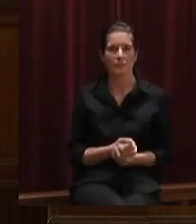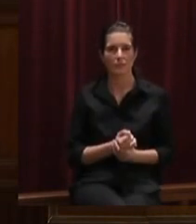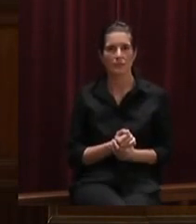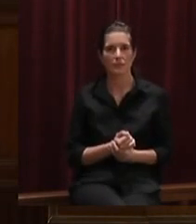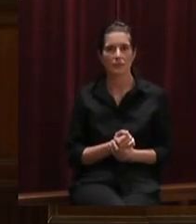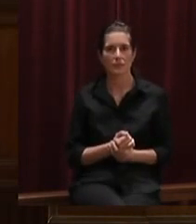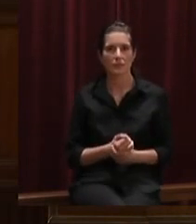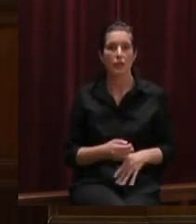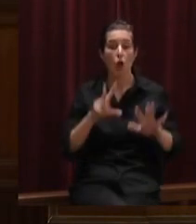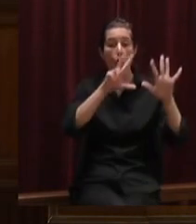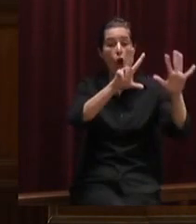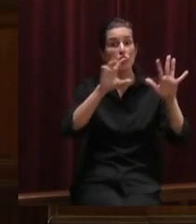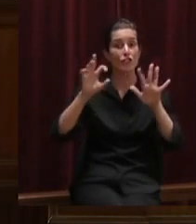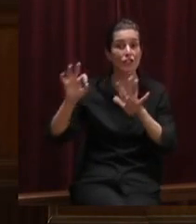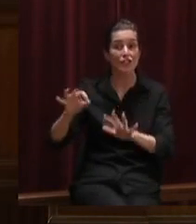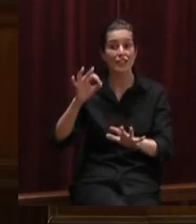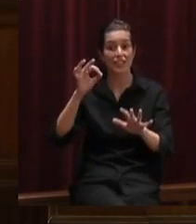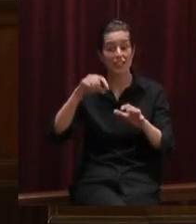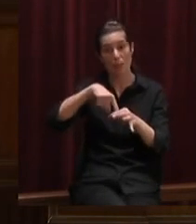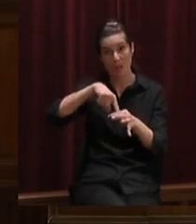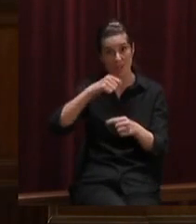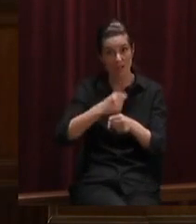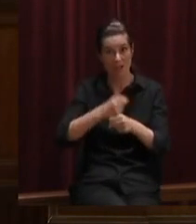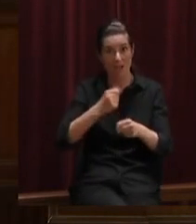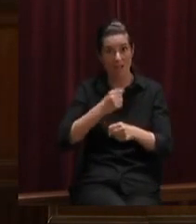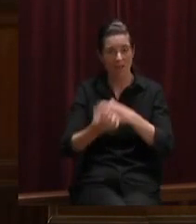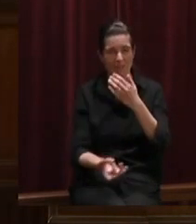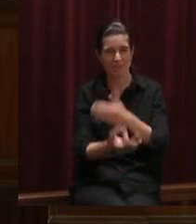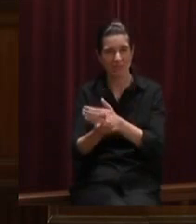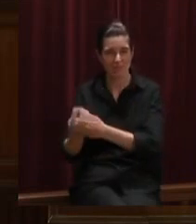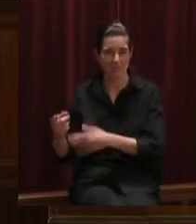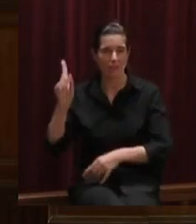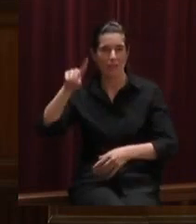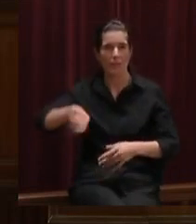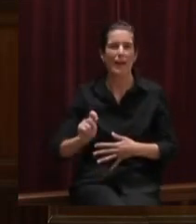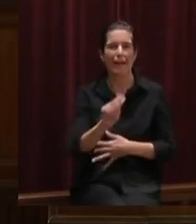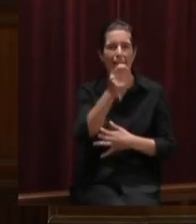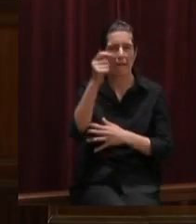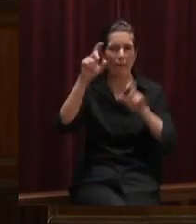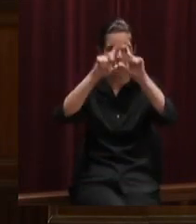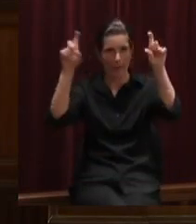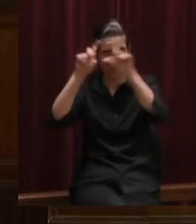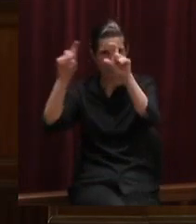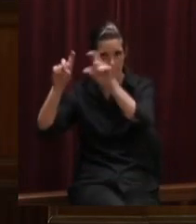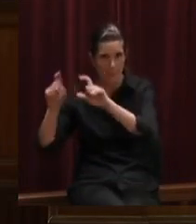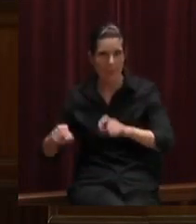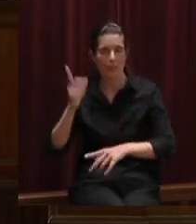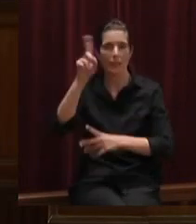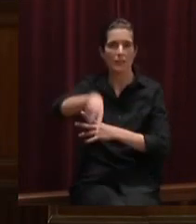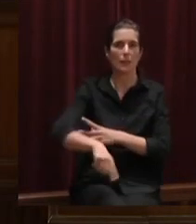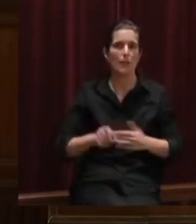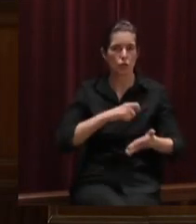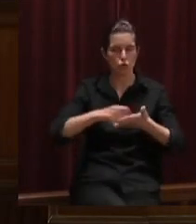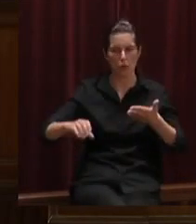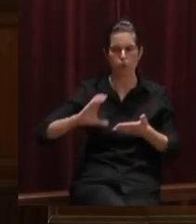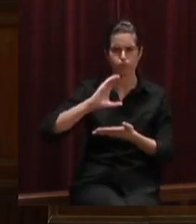amb 80.000 nous llocs de treball, amb rècords d'empreses i de cotitzadors, amb pujades de salaris històriques. Ho hem